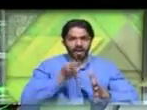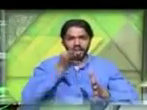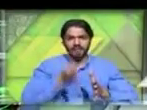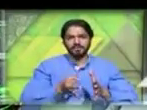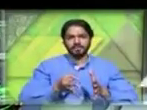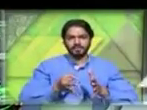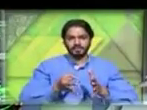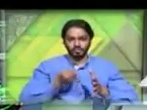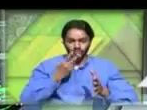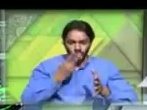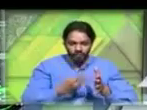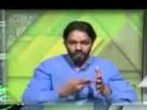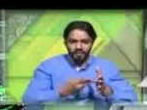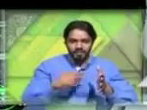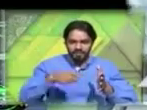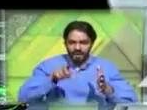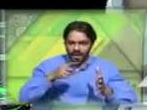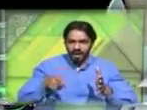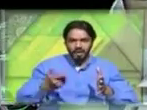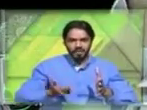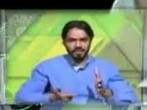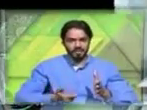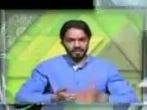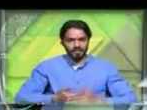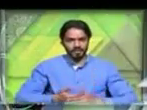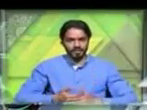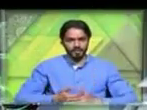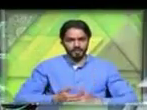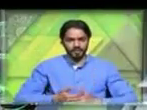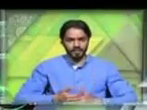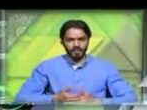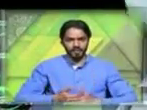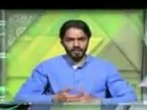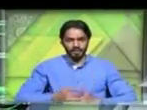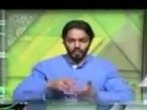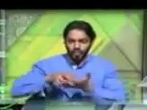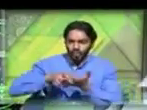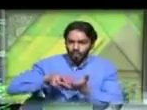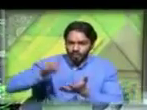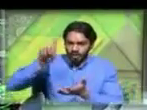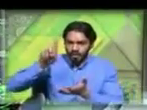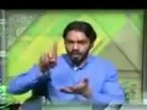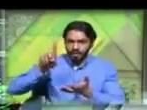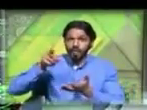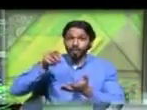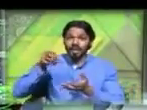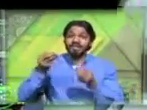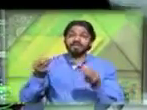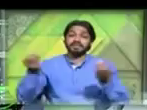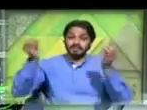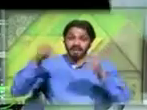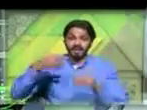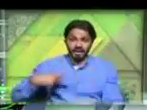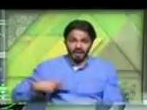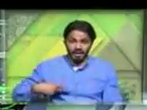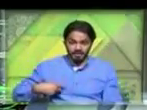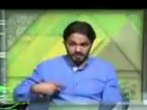عنده ورع، مش خوفه فقط، لا أعلى من الخوف، الورع، عنده